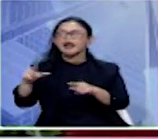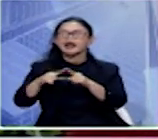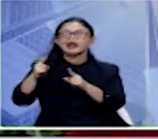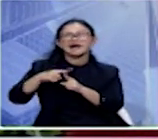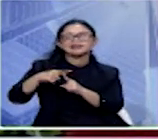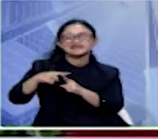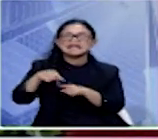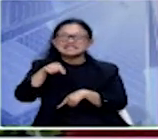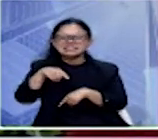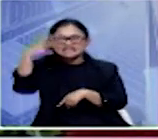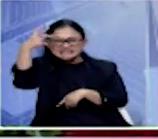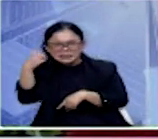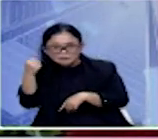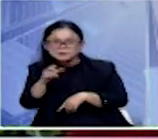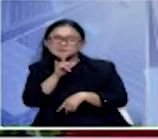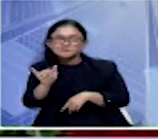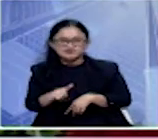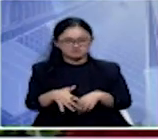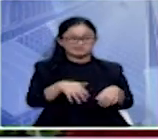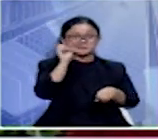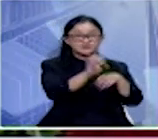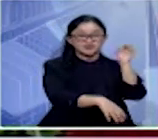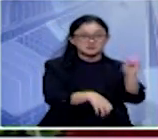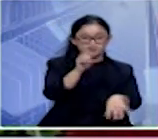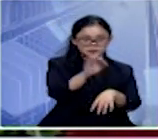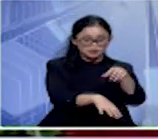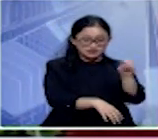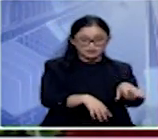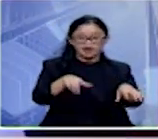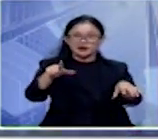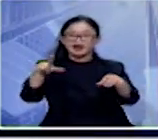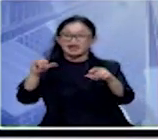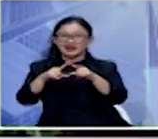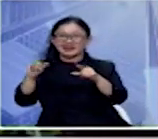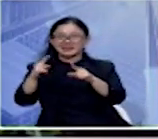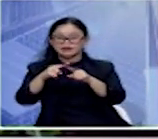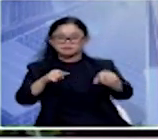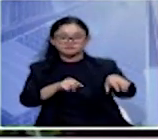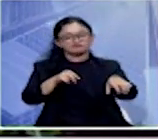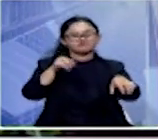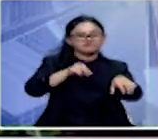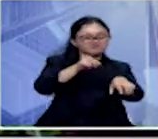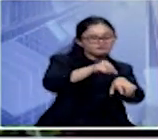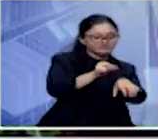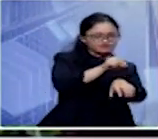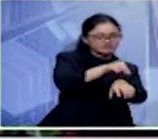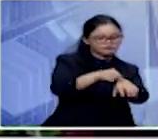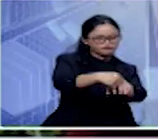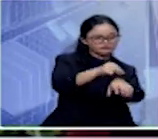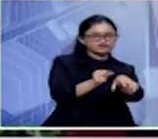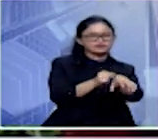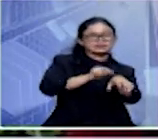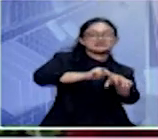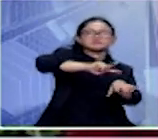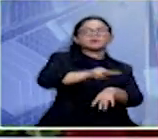pengurai. Maggot akan mengubah sampah organik rumah tangga menjadi bentuk lain yang bermanfaat seperti pakan hewan dan pupuk.